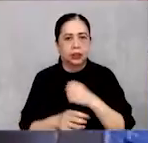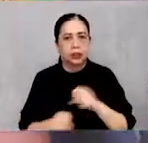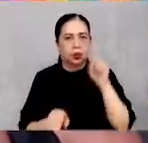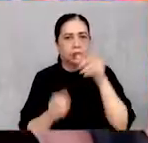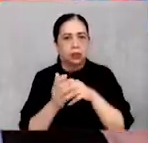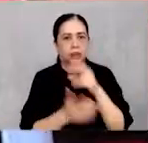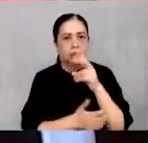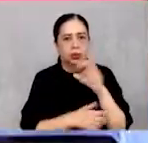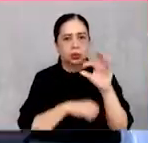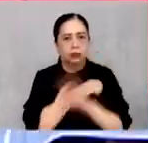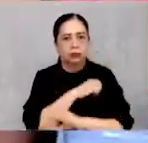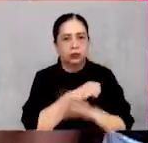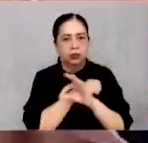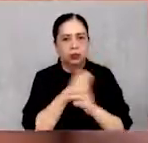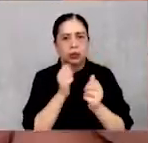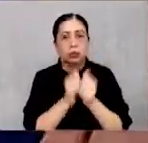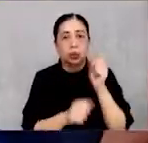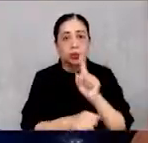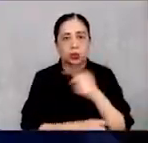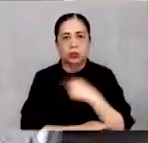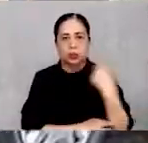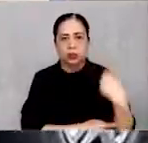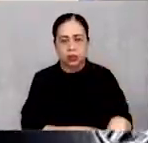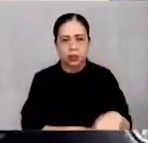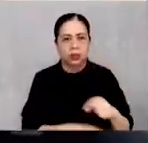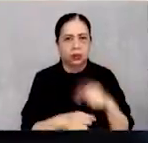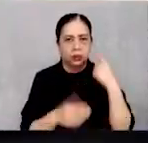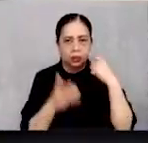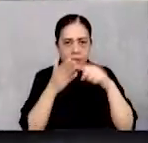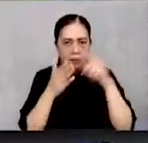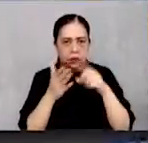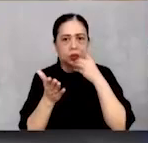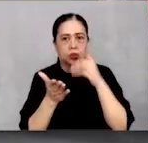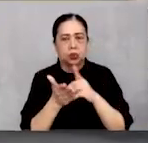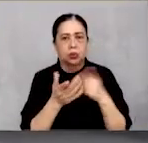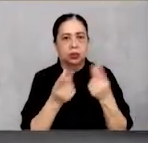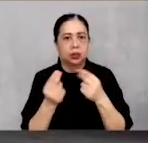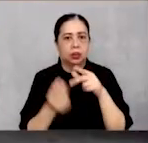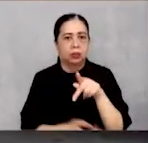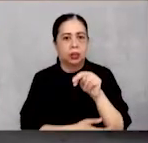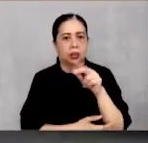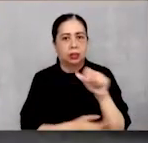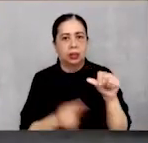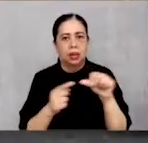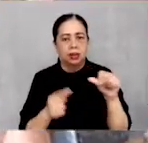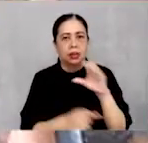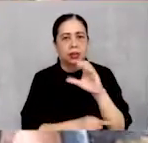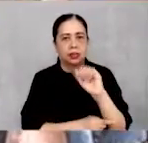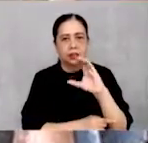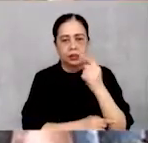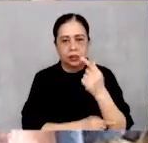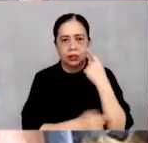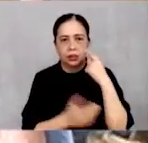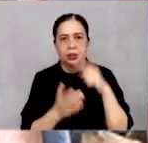na dayuhan na karamihan ay Chinese. Pero sa profiling at documentation ay sinigawa ng PNP Anti-Cybercrime Group na bistong puganti